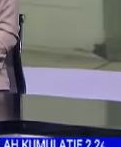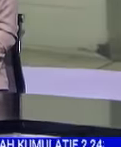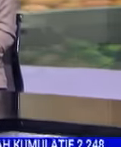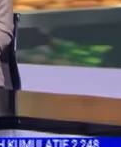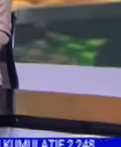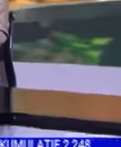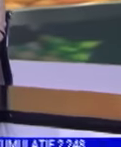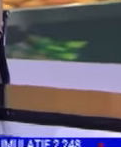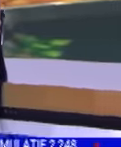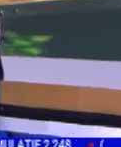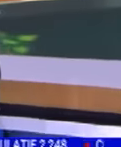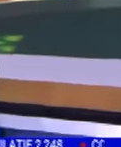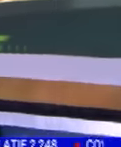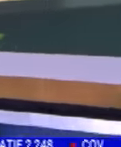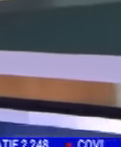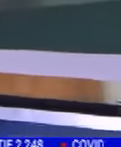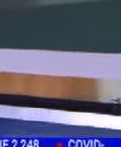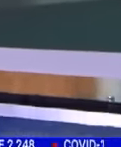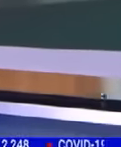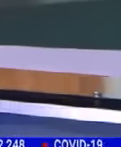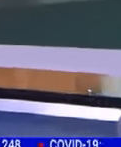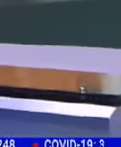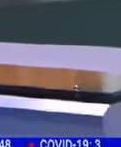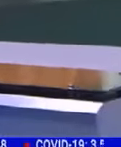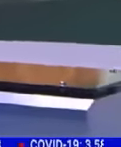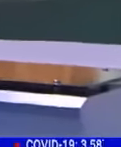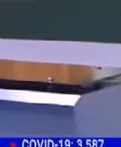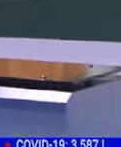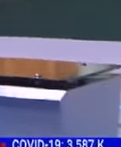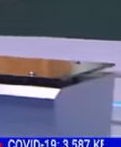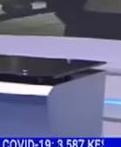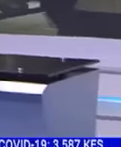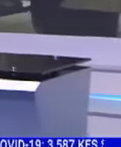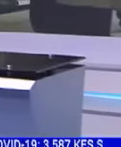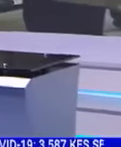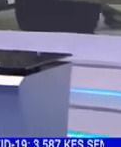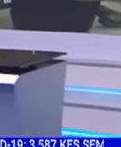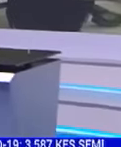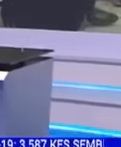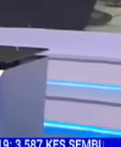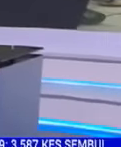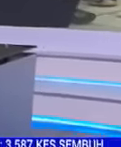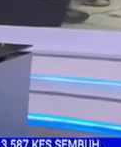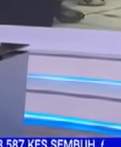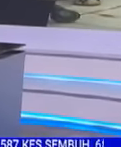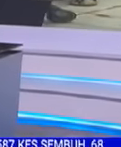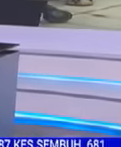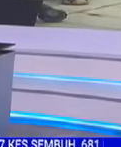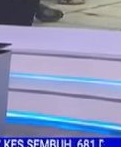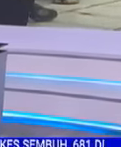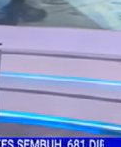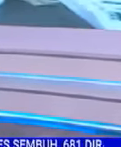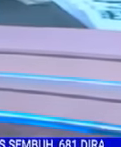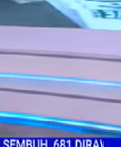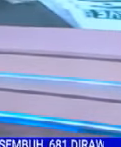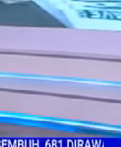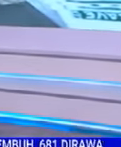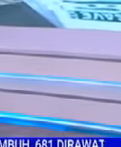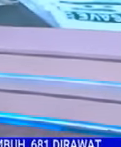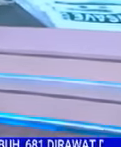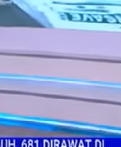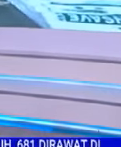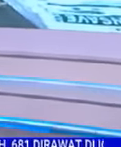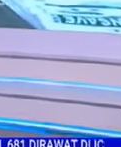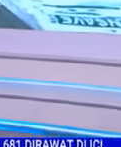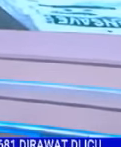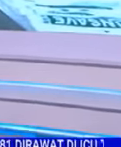Maksimum 2 jam dibenarkan dalam premis peruncitan termasuk pusat beli belah berkuat kuasa Selasa ini. Paparannya seketika